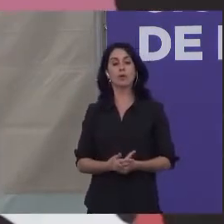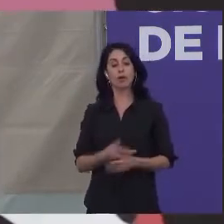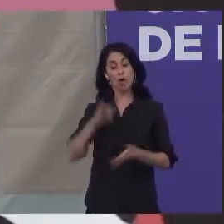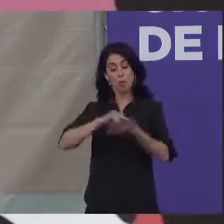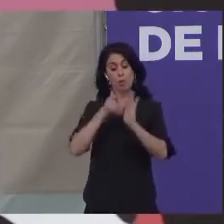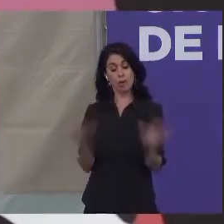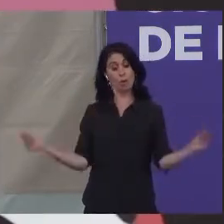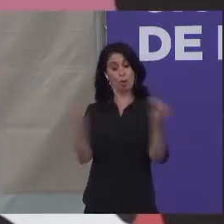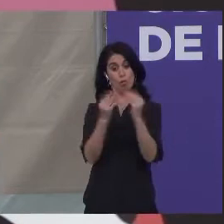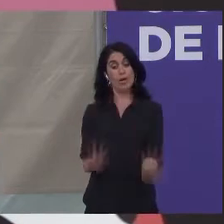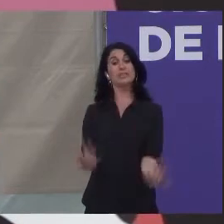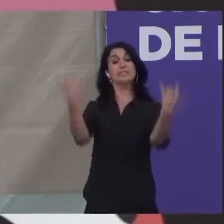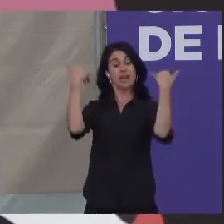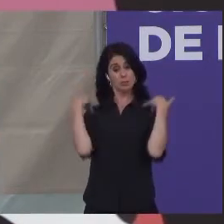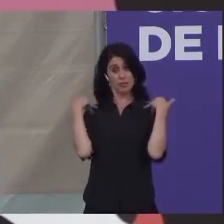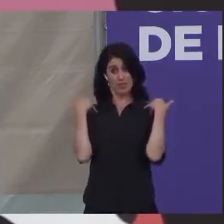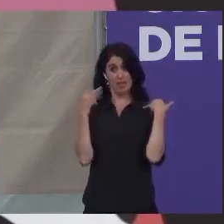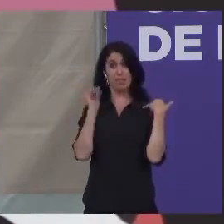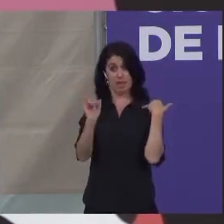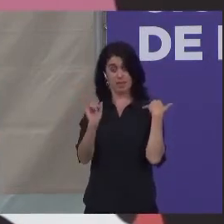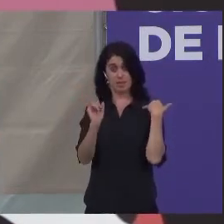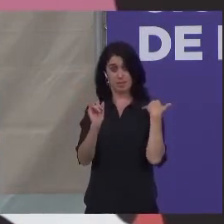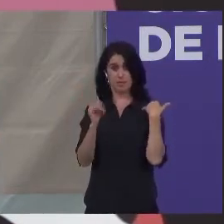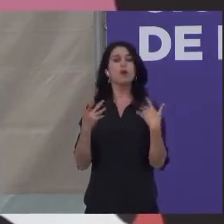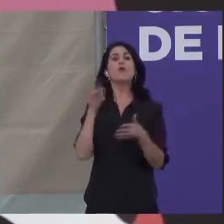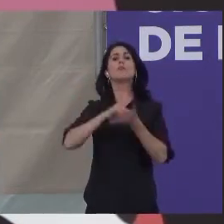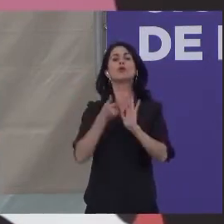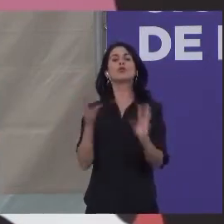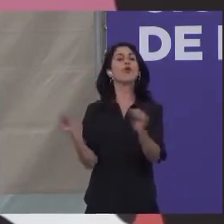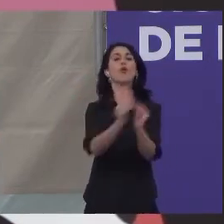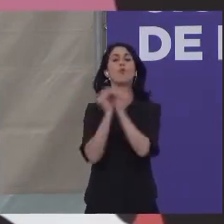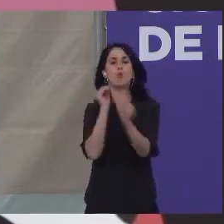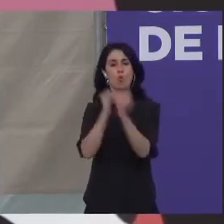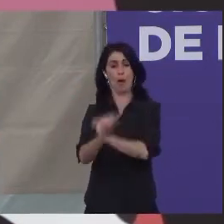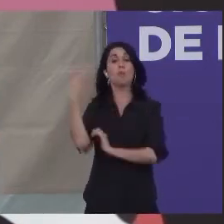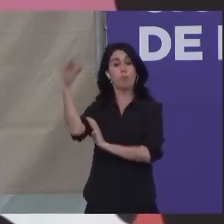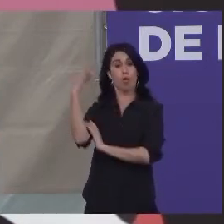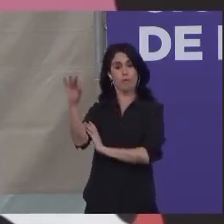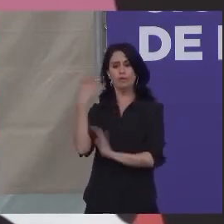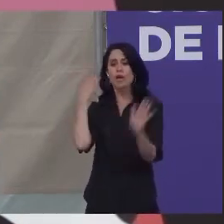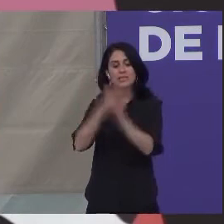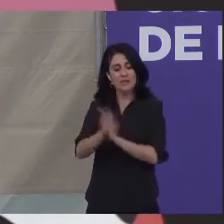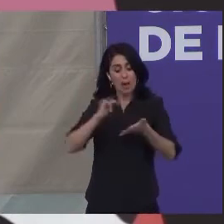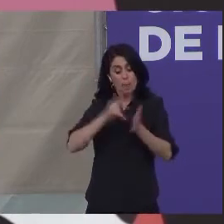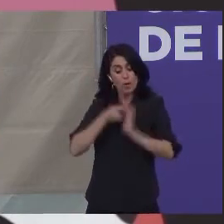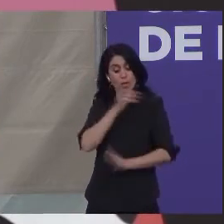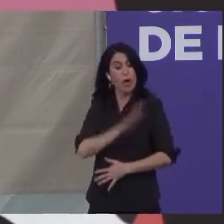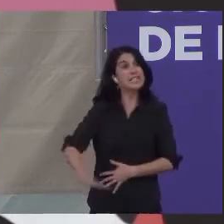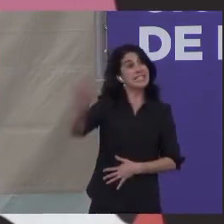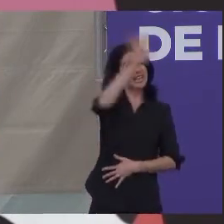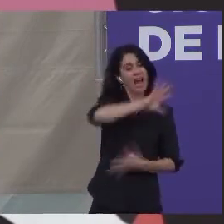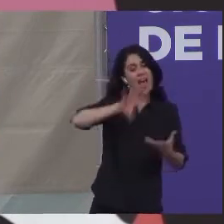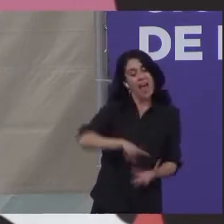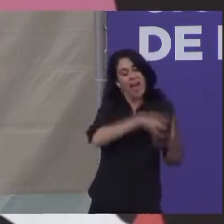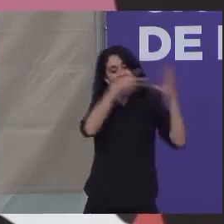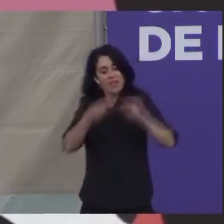comú, la responsabilitat amb el projecte comú que és Podemos, és adaptar i desenvolupar el nostre projecte estatal, adaptant-lo